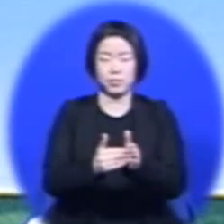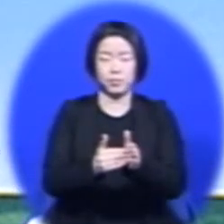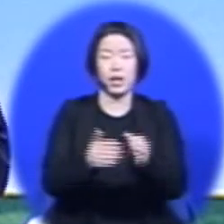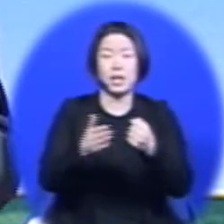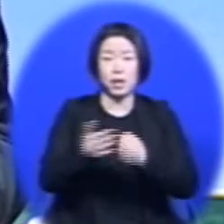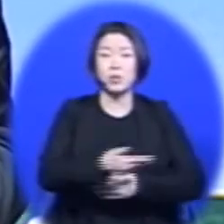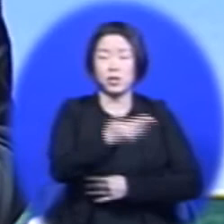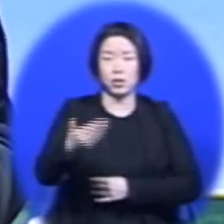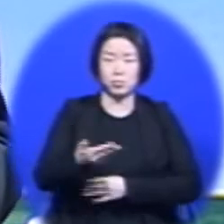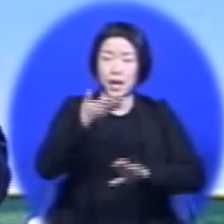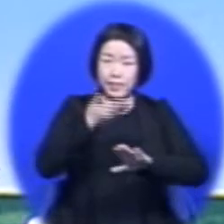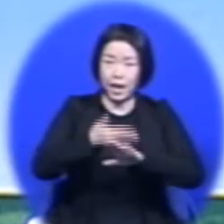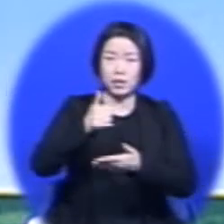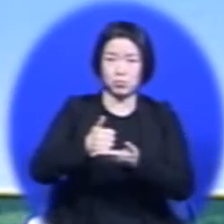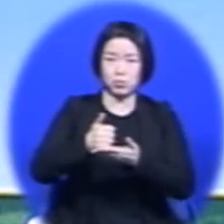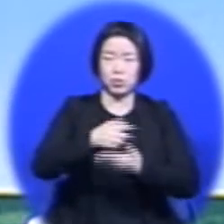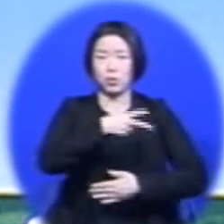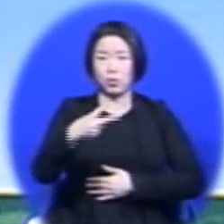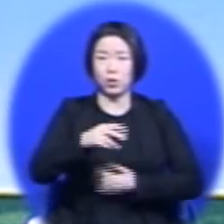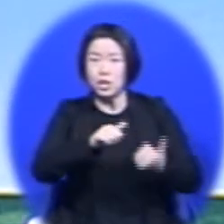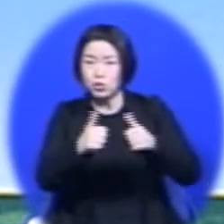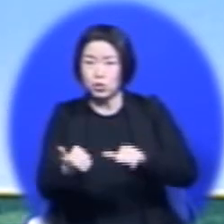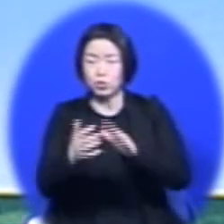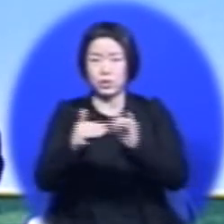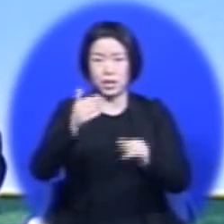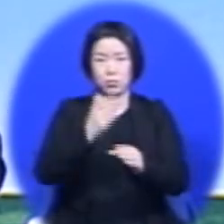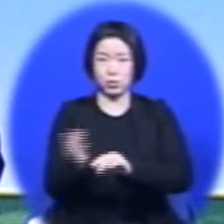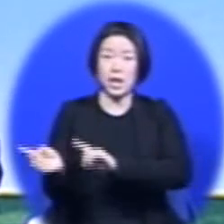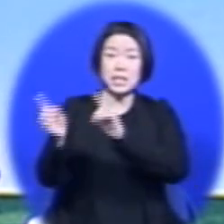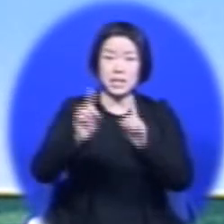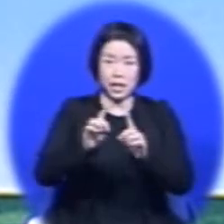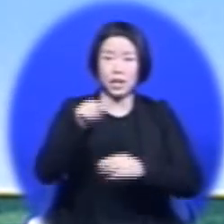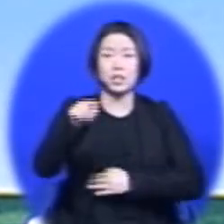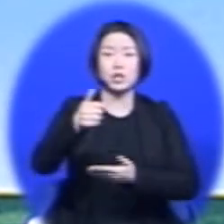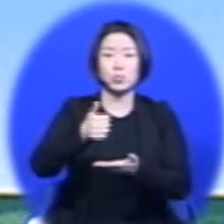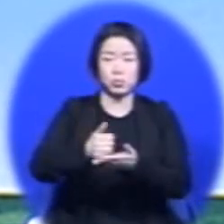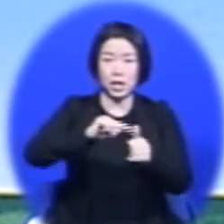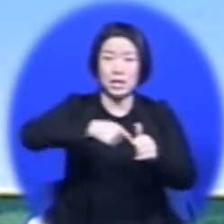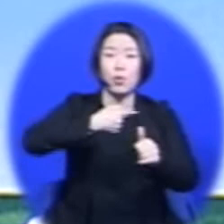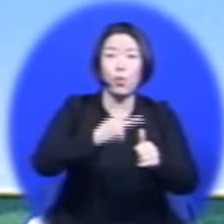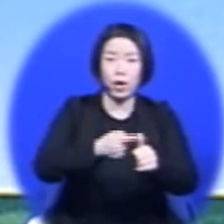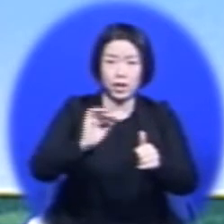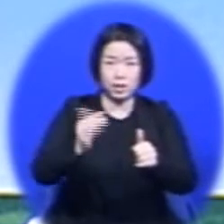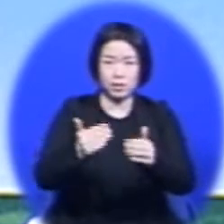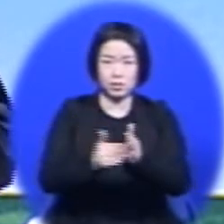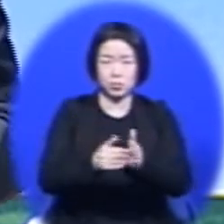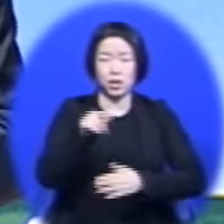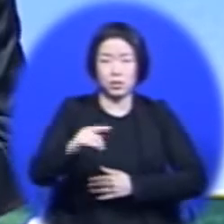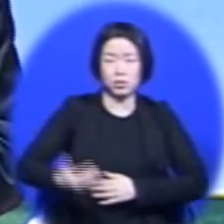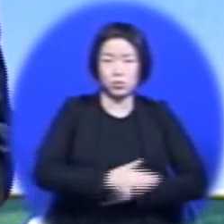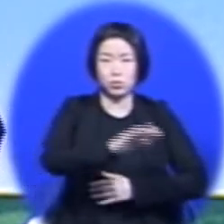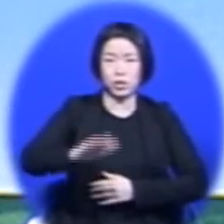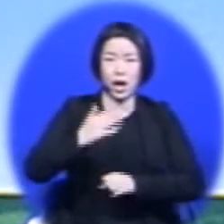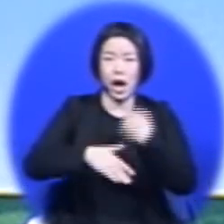그래서 여러분은 다른 분, 곧 죽은 사람들 가운데서 살아나신 그분에게 속하게 되었습니다. 그것은 우리가